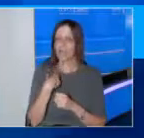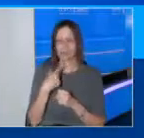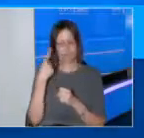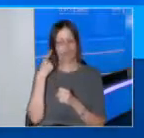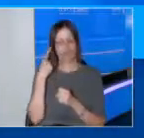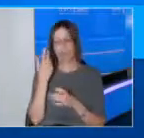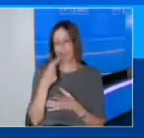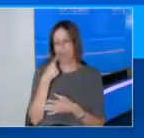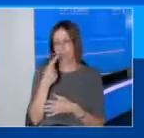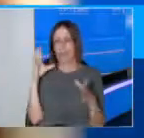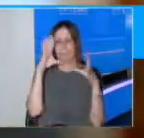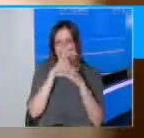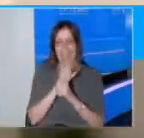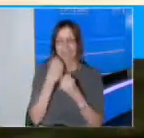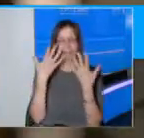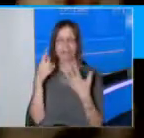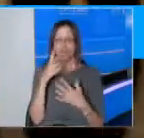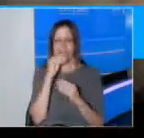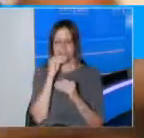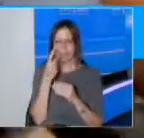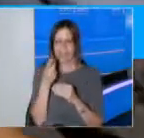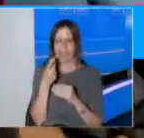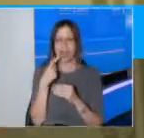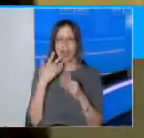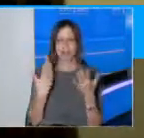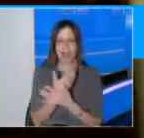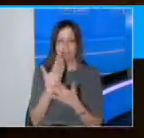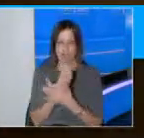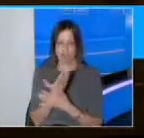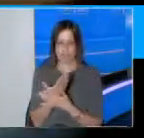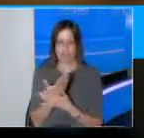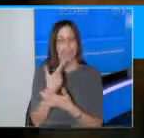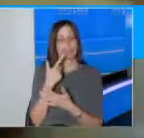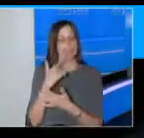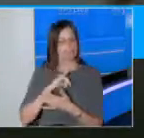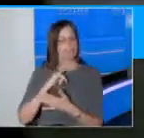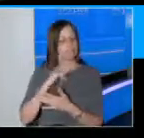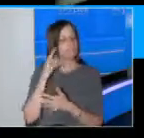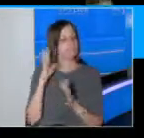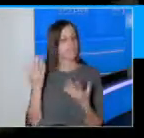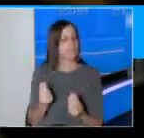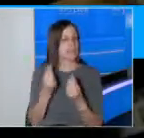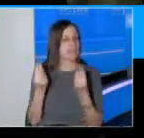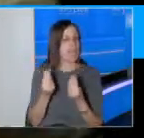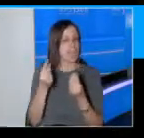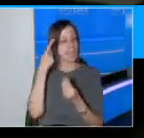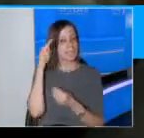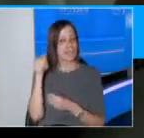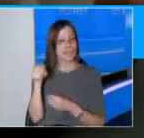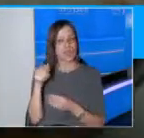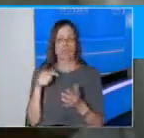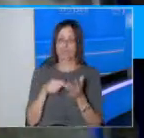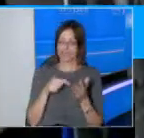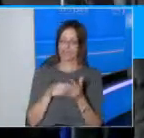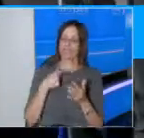הערב, כאמור, כאשר הוא ידבר אל מהדורות החדשות, יהיה מעניין לשמוע מה הדברים שהם על דעתו, כי הרי